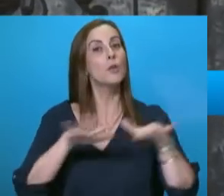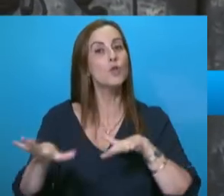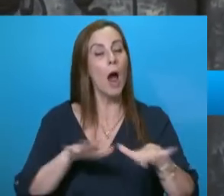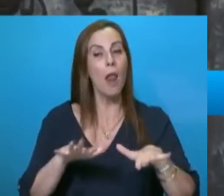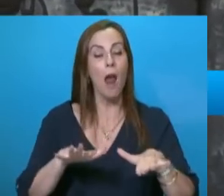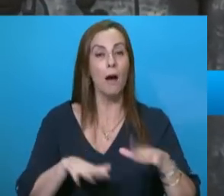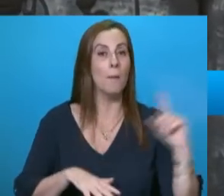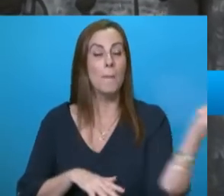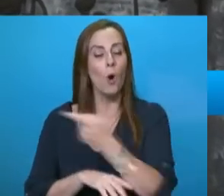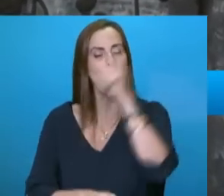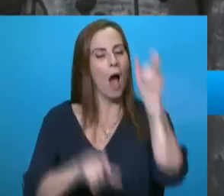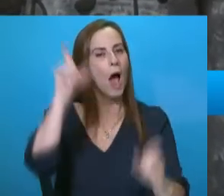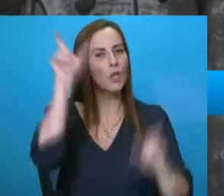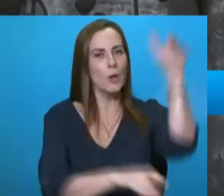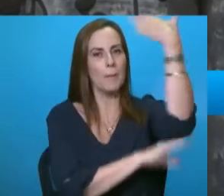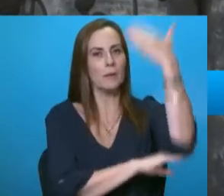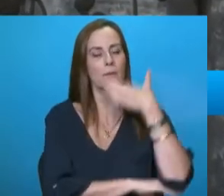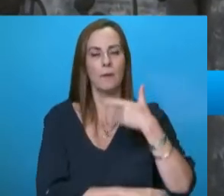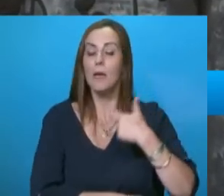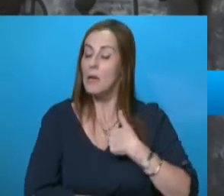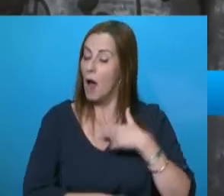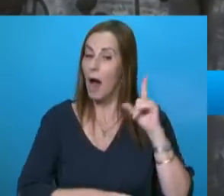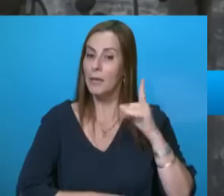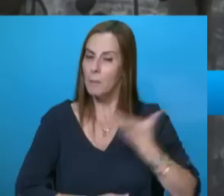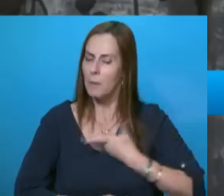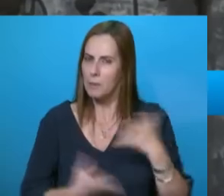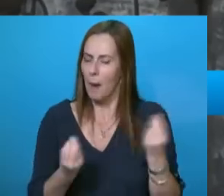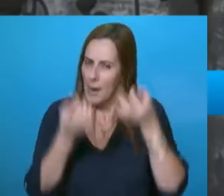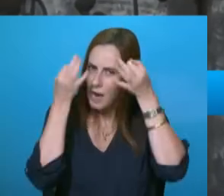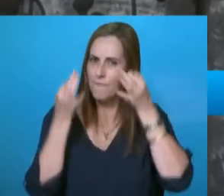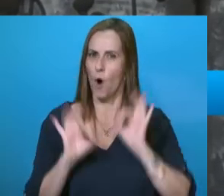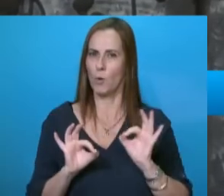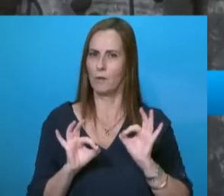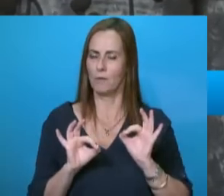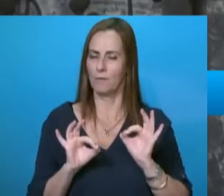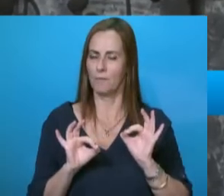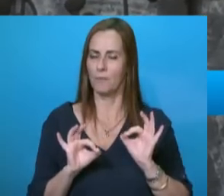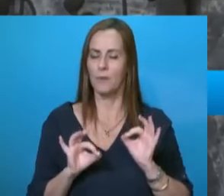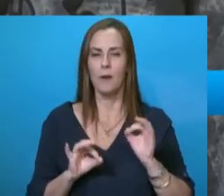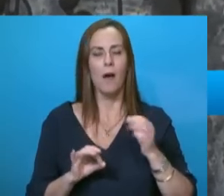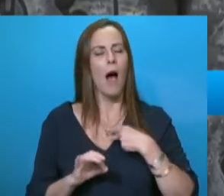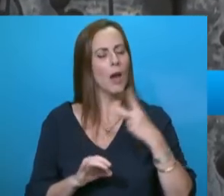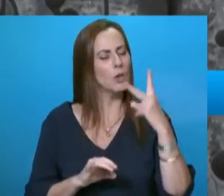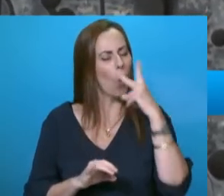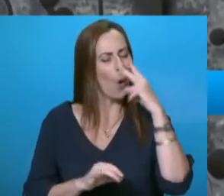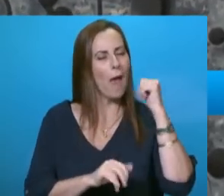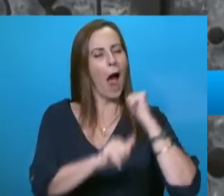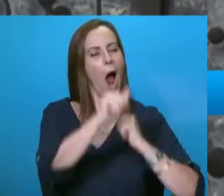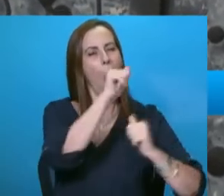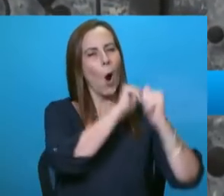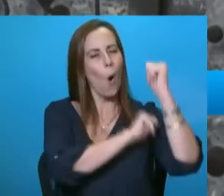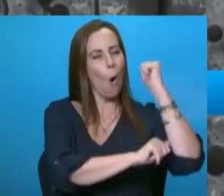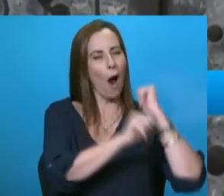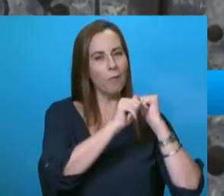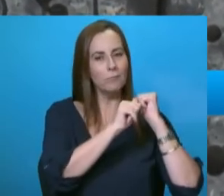אזרחי ישראל בחרדת קודש. אני מביט לאחור בגאווה אל שורת